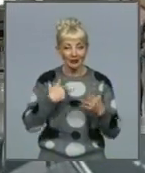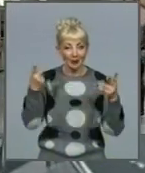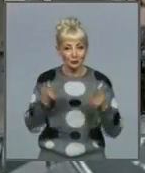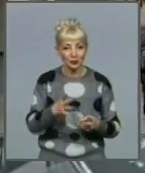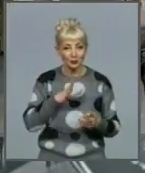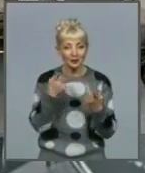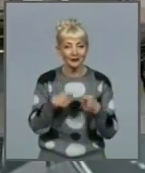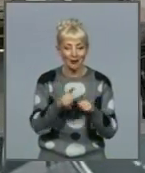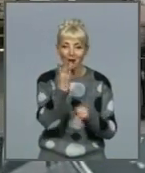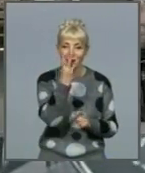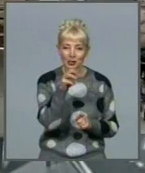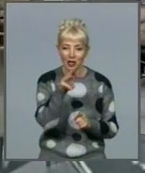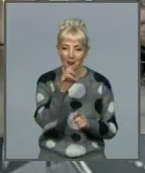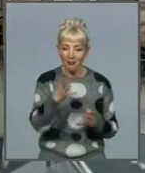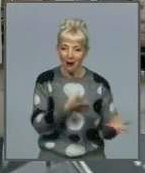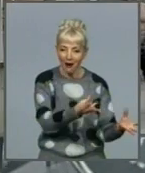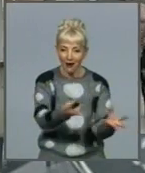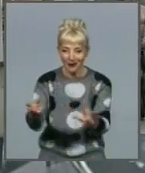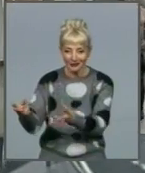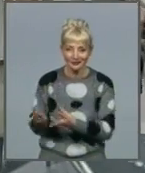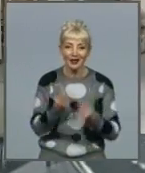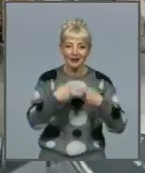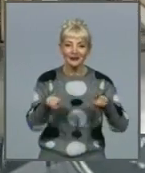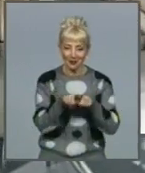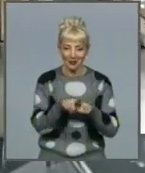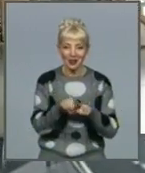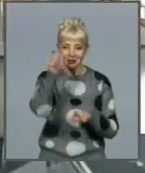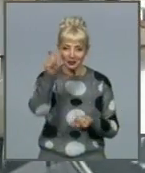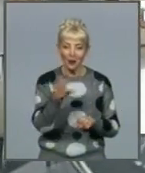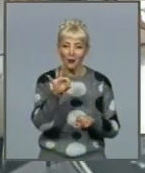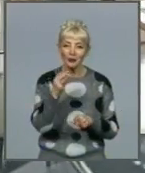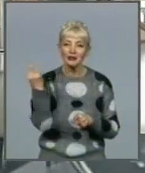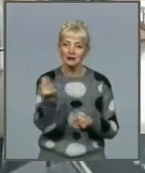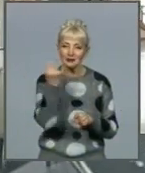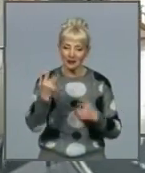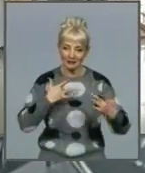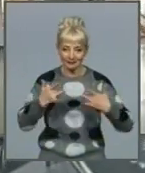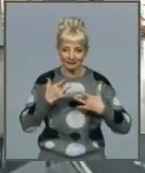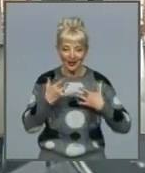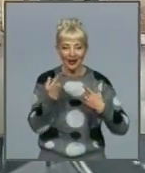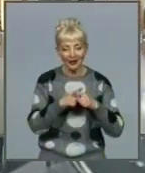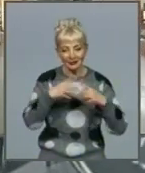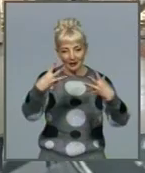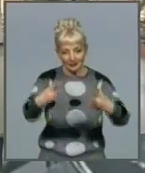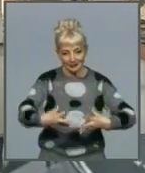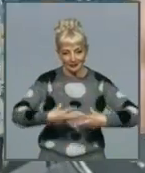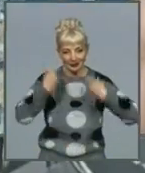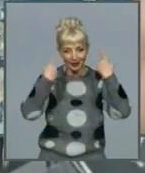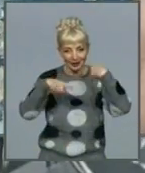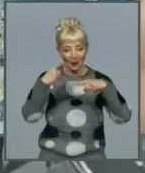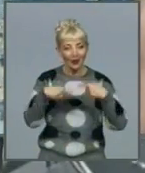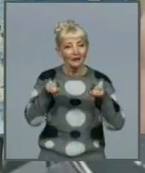племені Майя. Такий ось саме типаж. Він робить дуже цікаві трюки, це ілюзія та дресура, а такі трюки ніхто не робить в